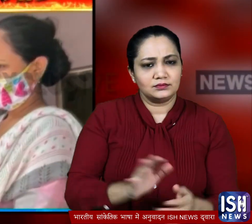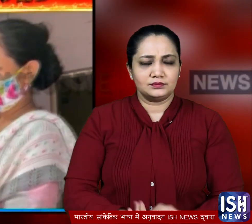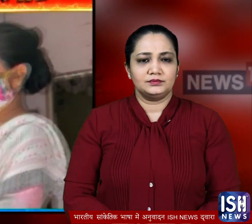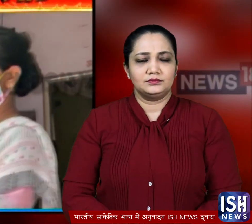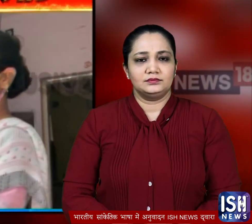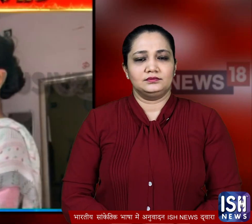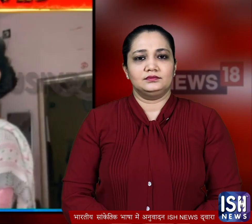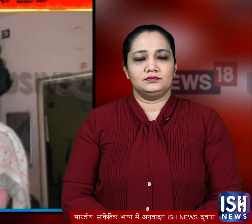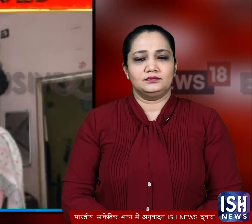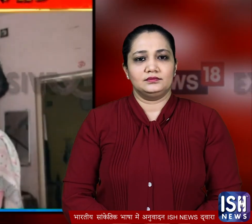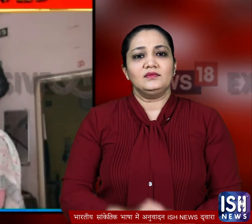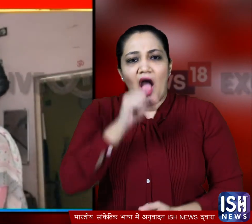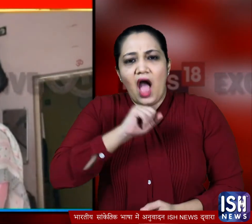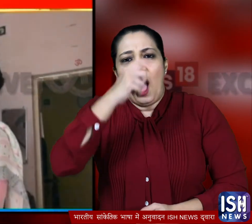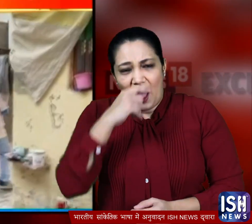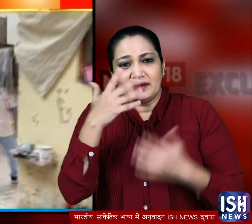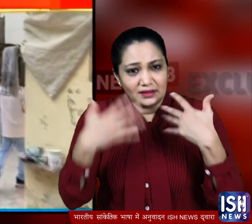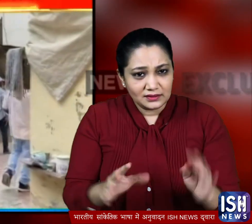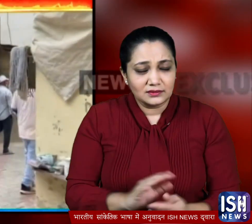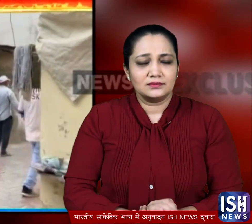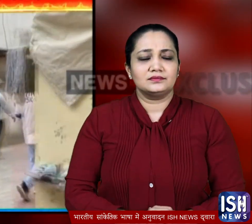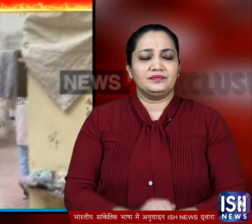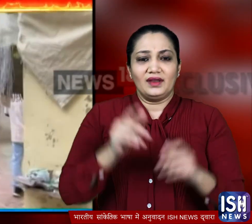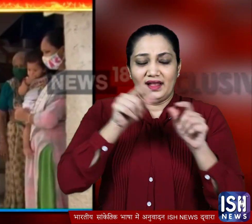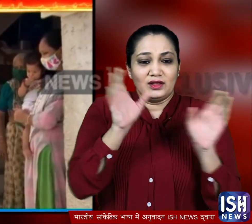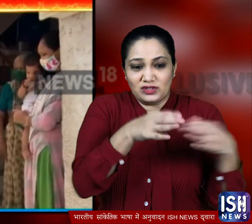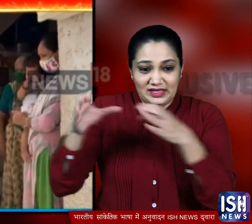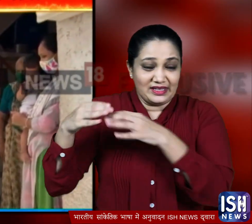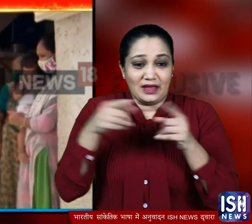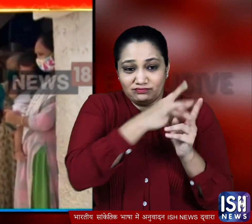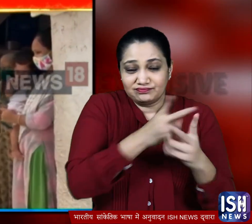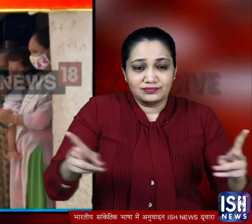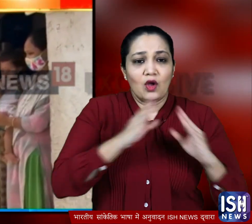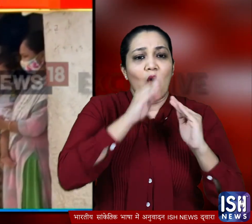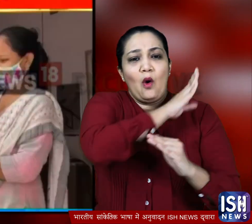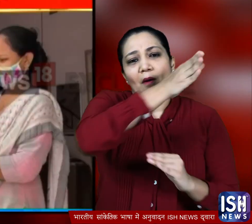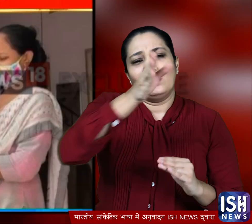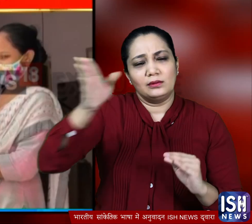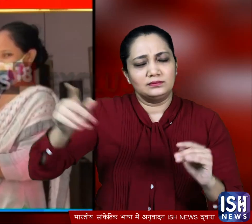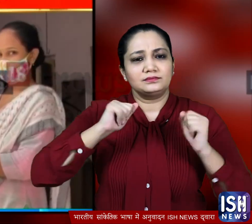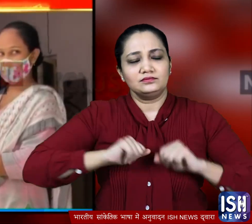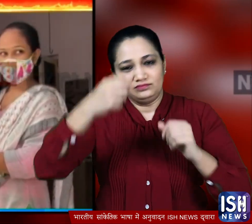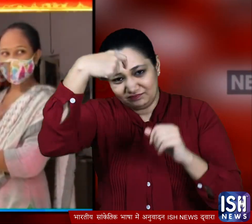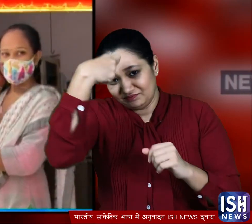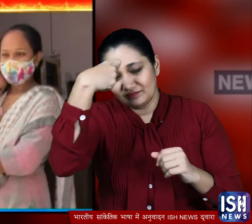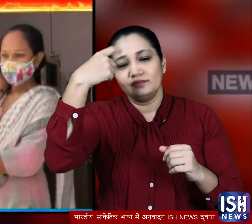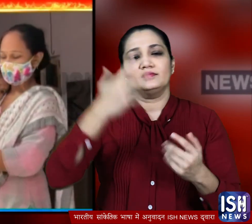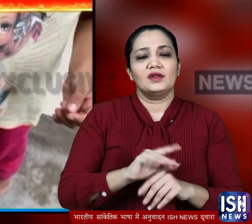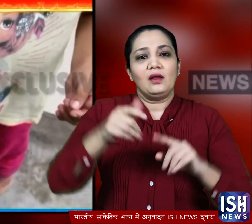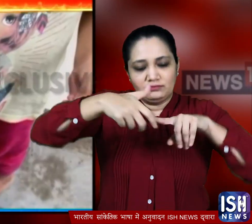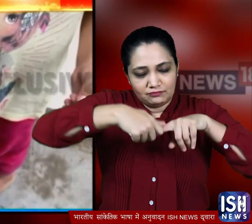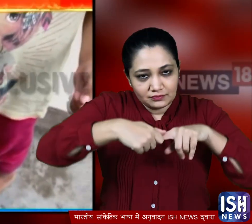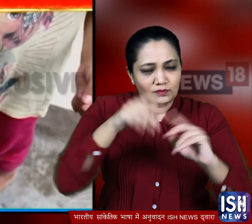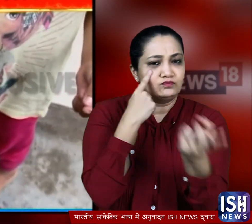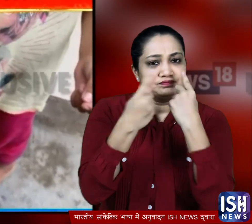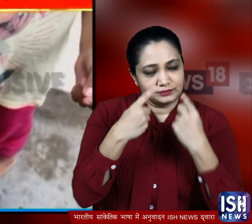तकलीफ, सर्दी, खांसी। इन आशा और आंगनवाड़ी कार्यकर्ताओं ने घर घर पहुंचकर बच्चों के शरीर का तापमान मापा और